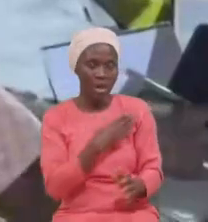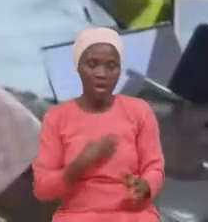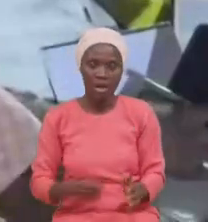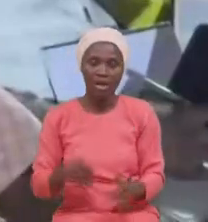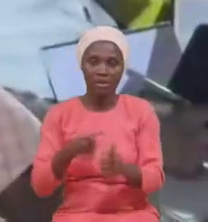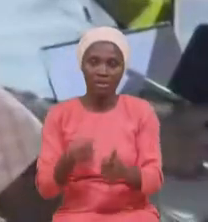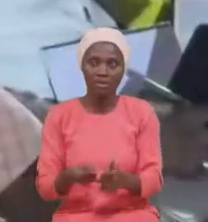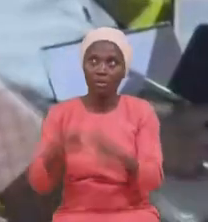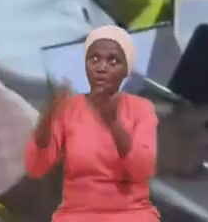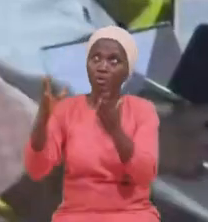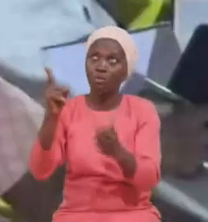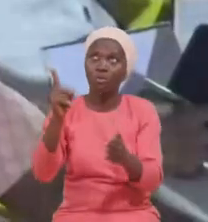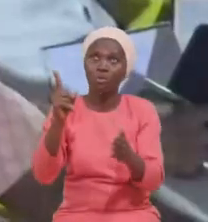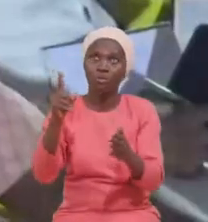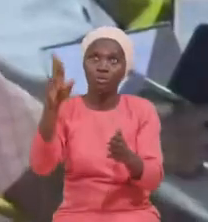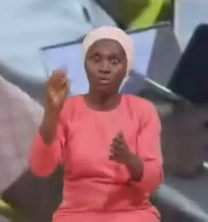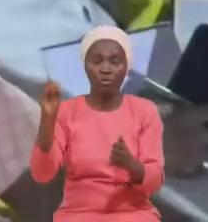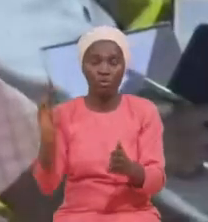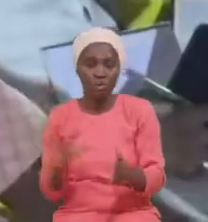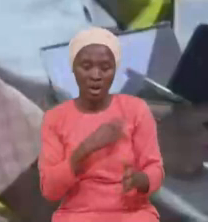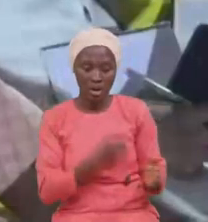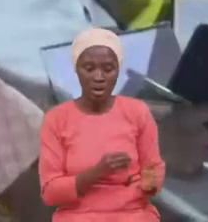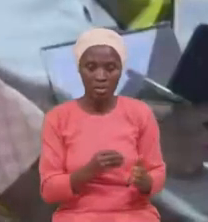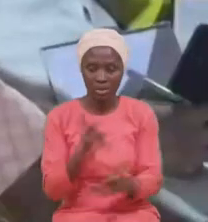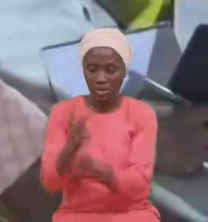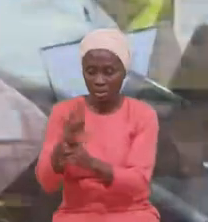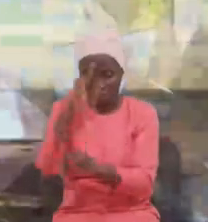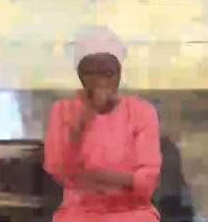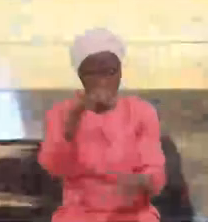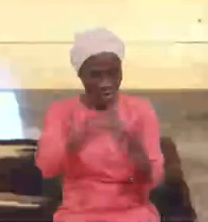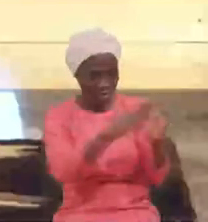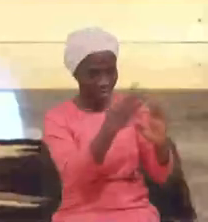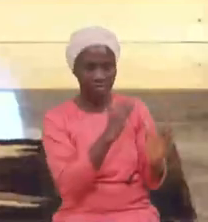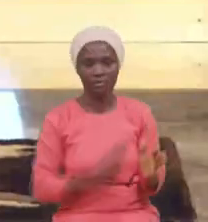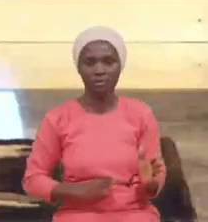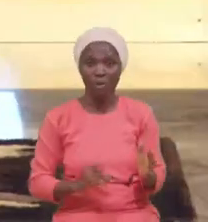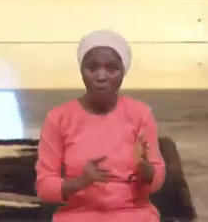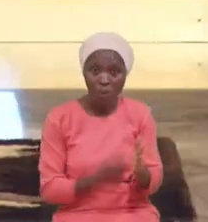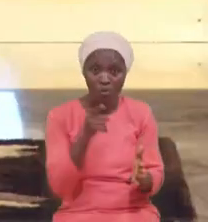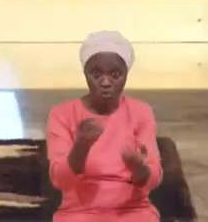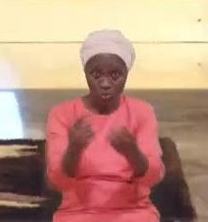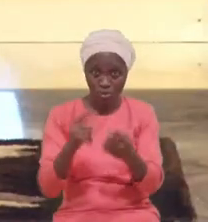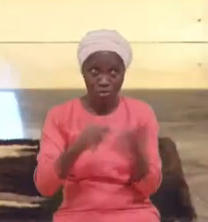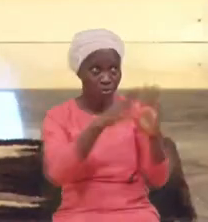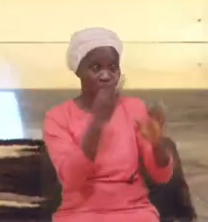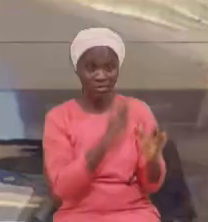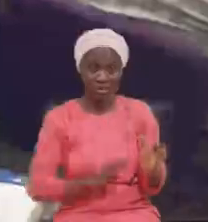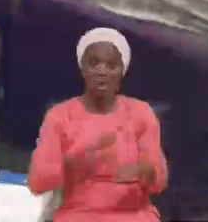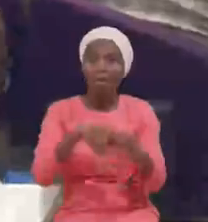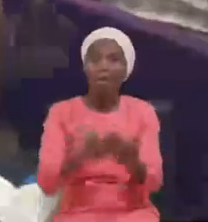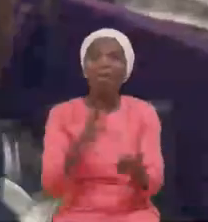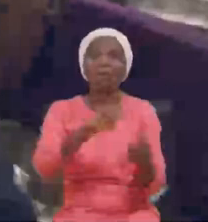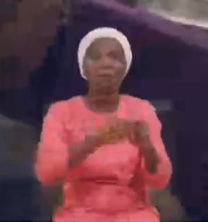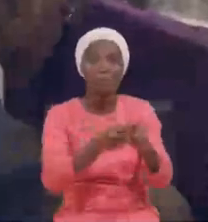tuile et l'ont fait descendre en présence de Christ. Dès que tu viens devant Christ, tous tes problèmes seront